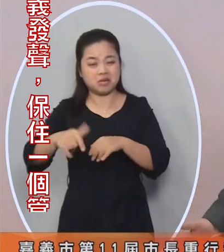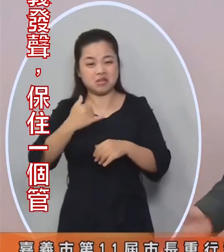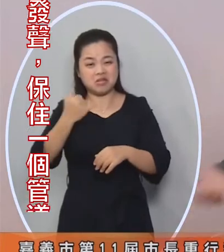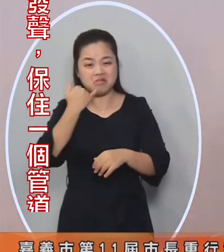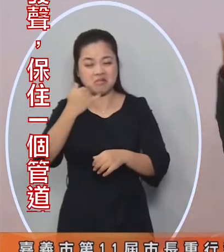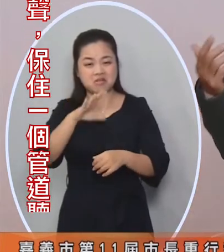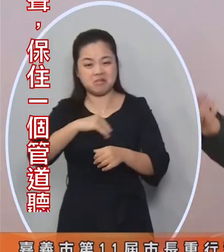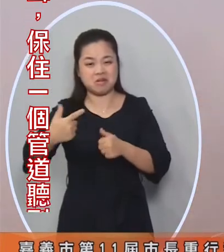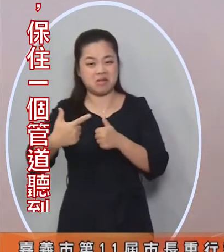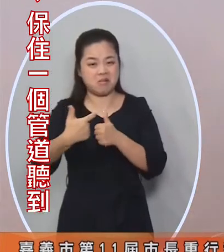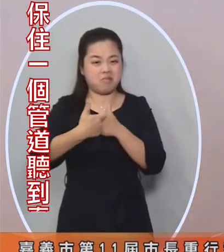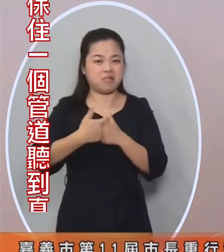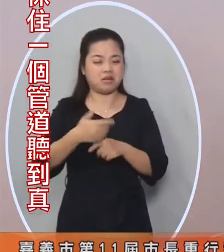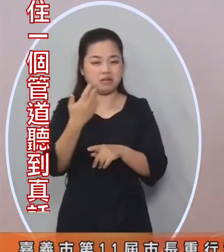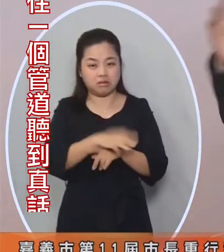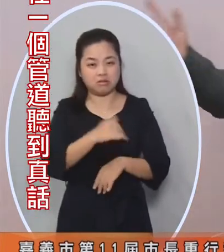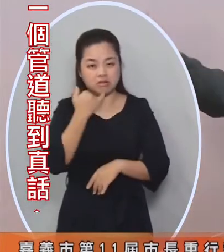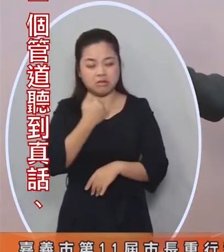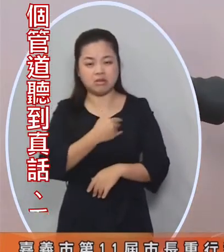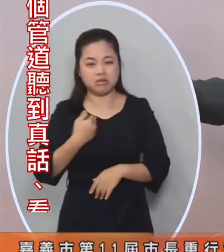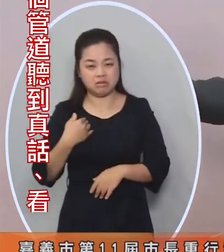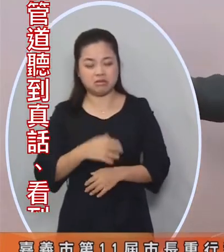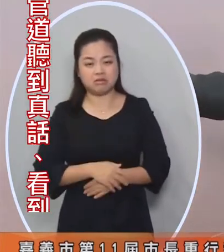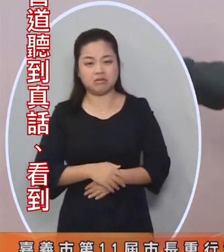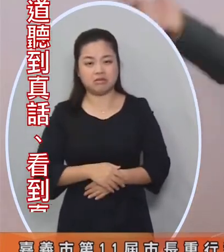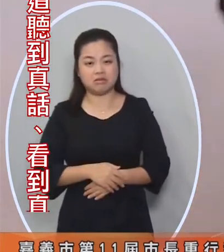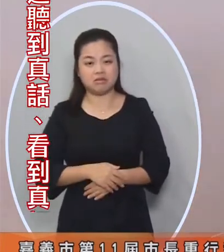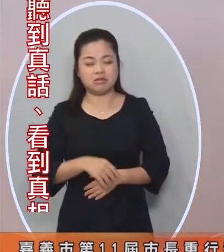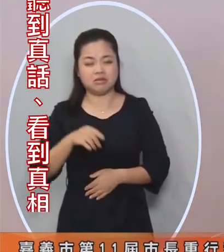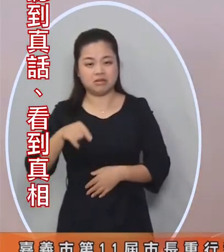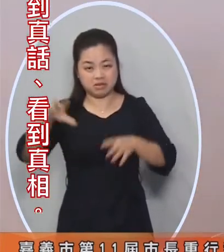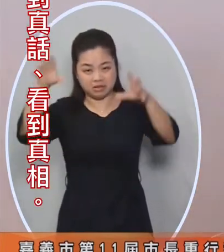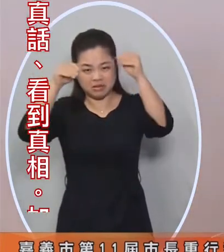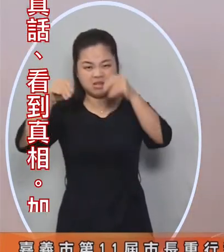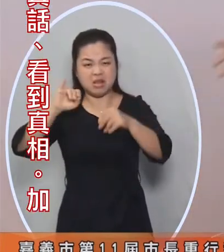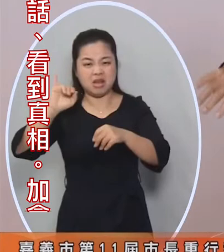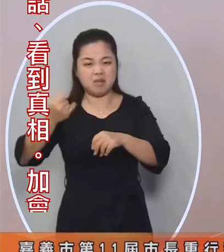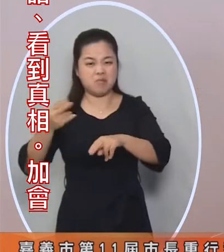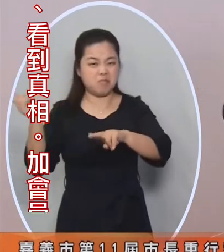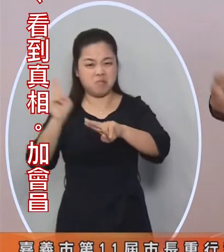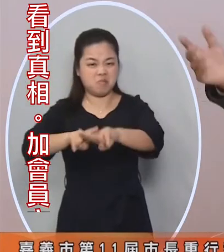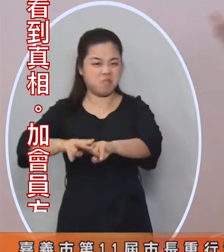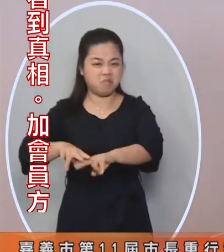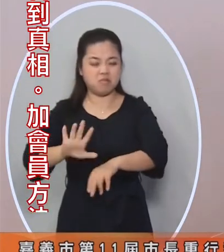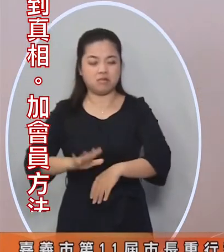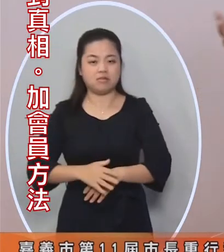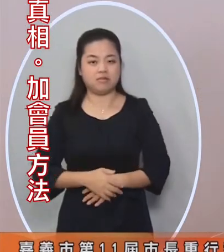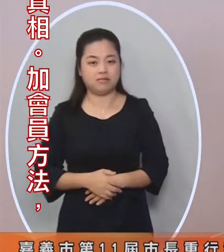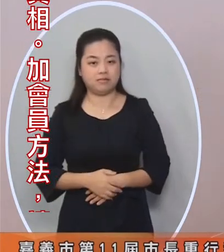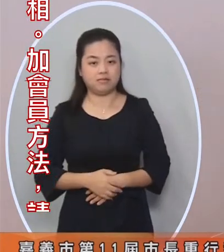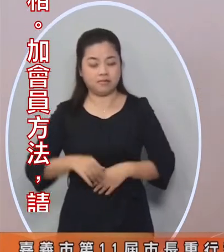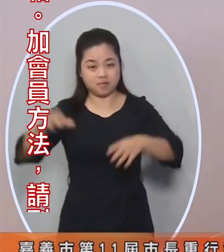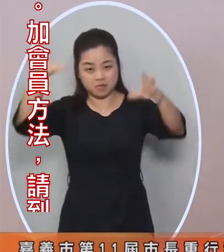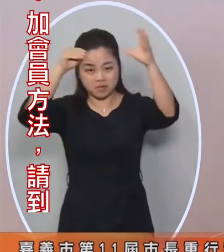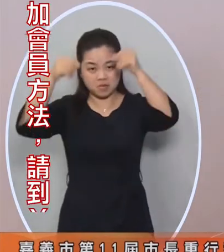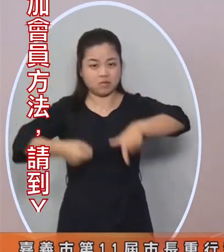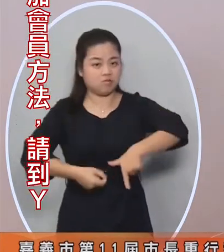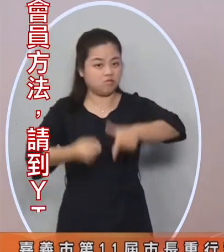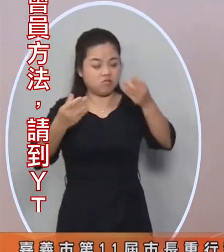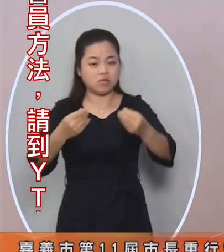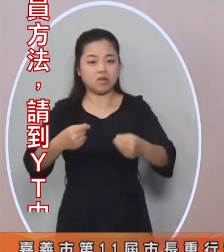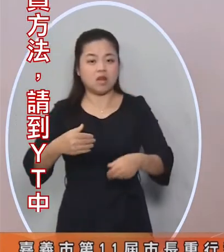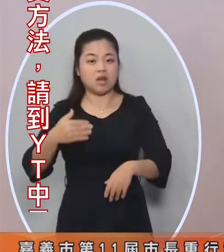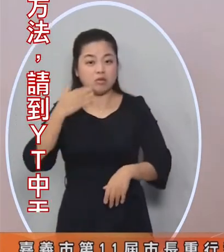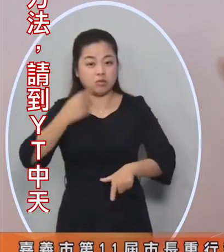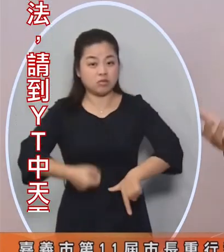你，我替台湾讲的，迄个消息拢用防通调的，消息拢无讲出来，讲